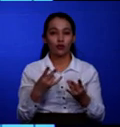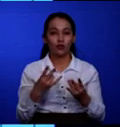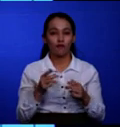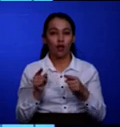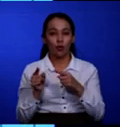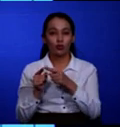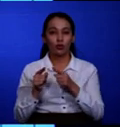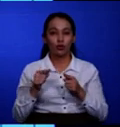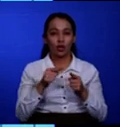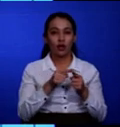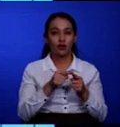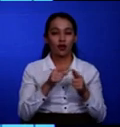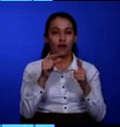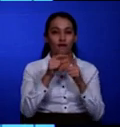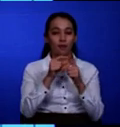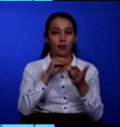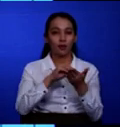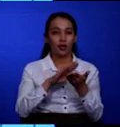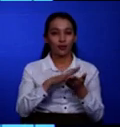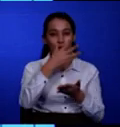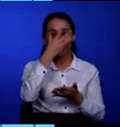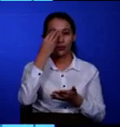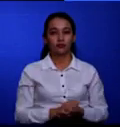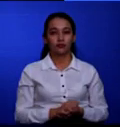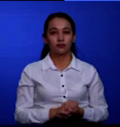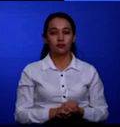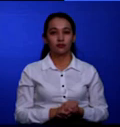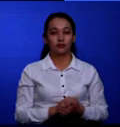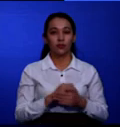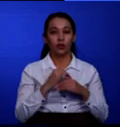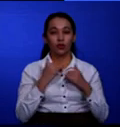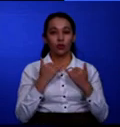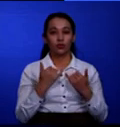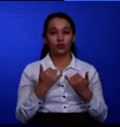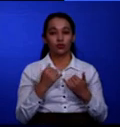uchlarni harflar bilan belgilash yodingizdan chiqmasin, bolajonlar. Ana endi